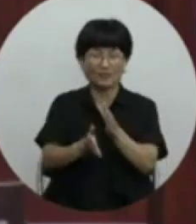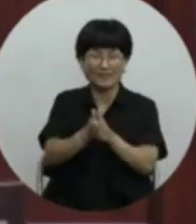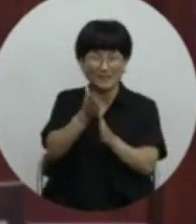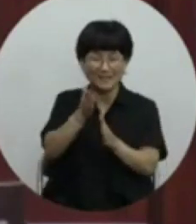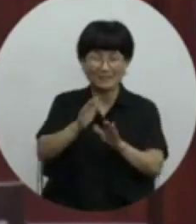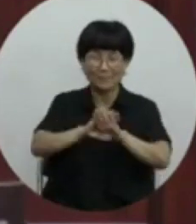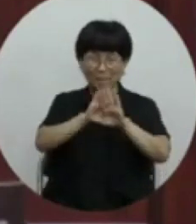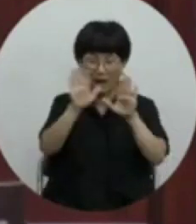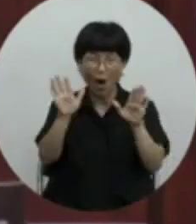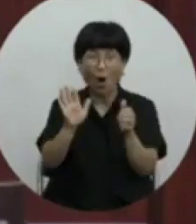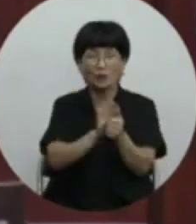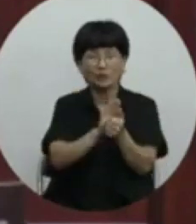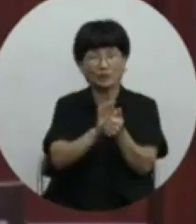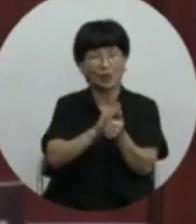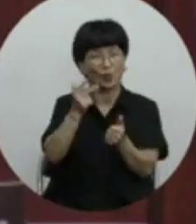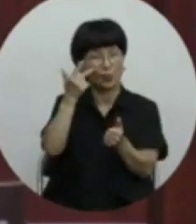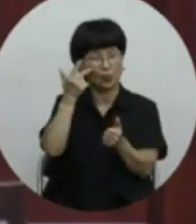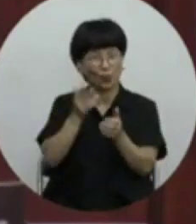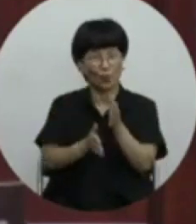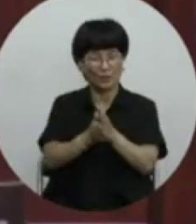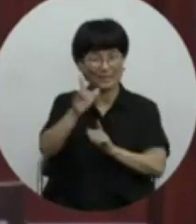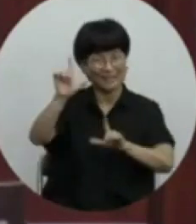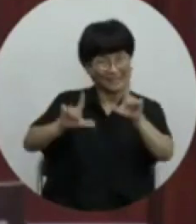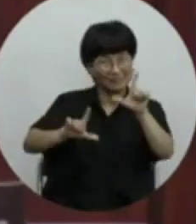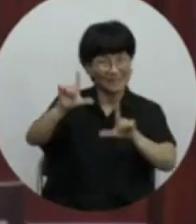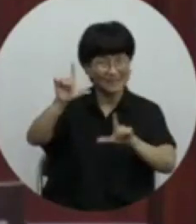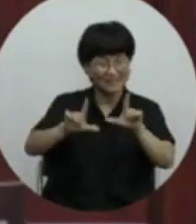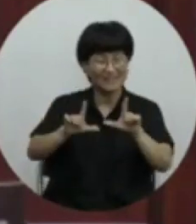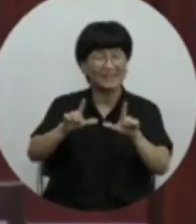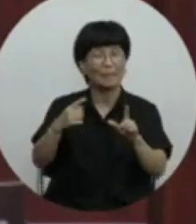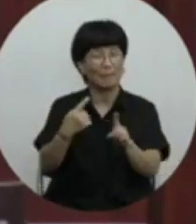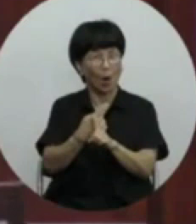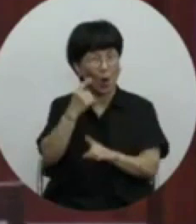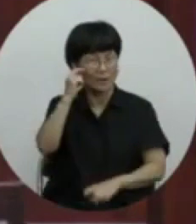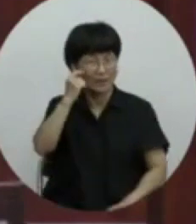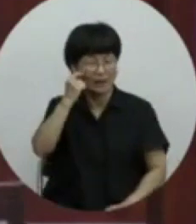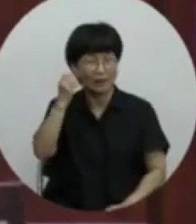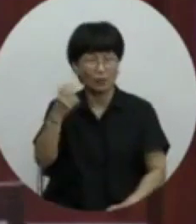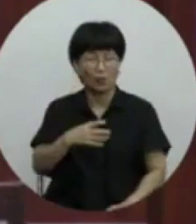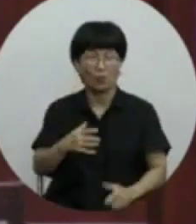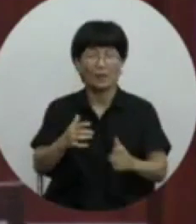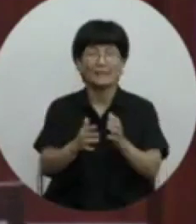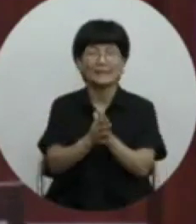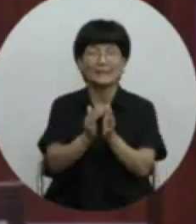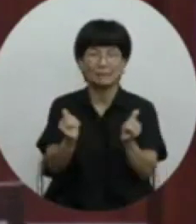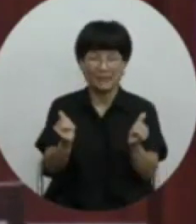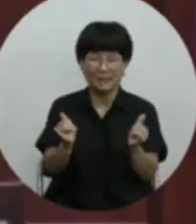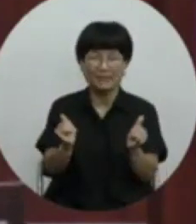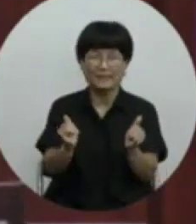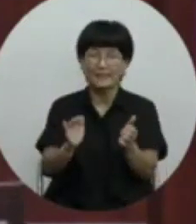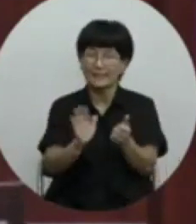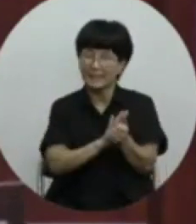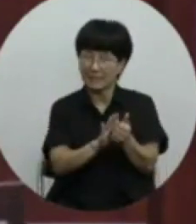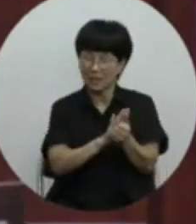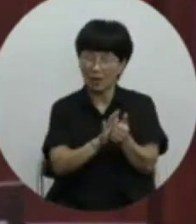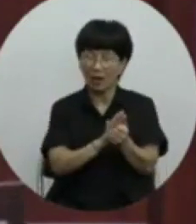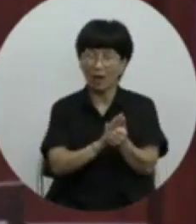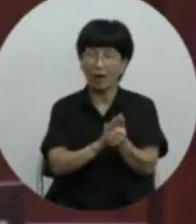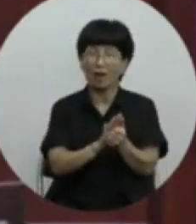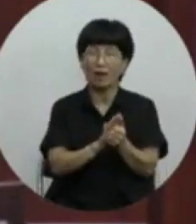친절한 도시 이미지 개선과 경쟁력 강화를 위해 범시민 친절운동을 추진하고